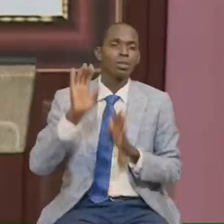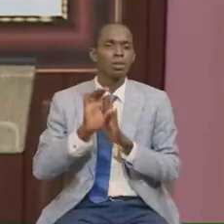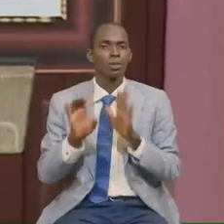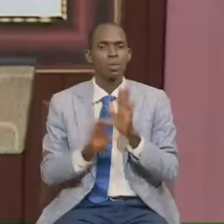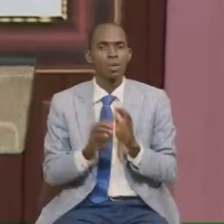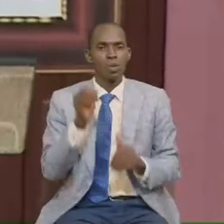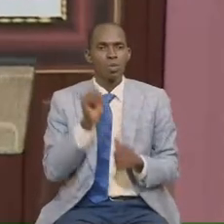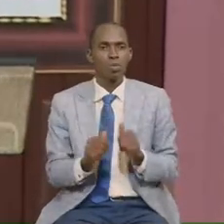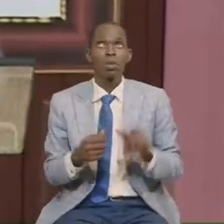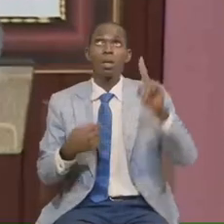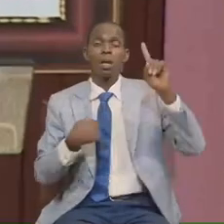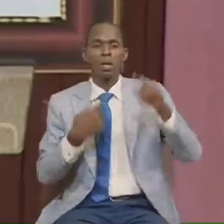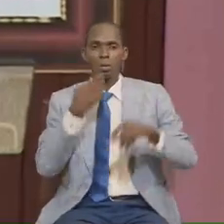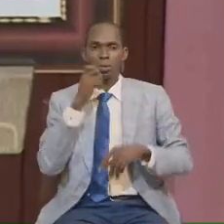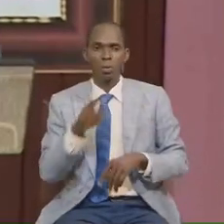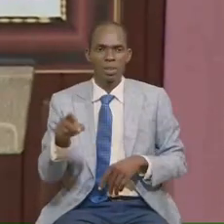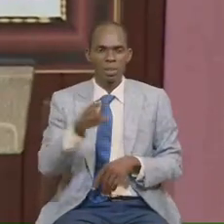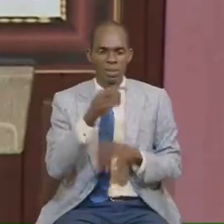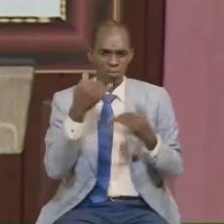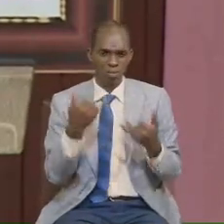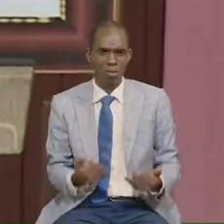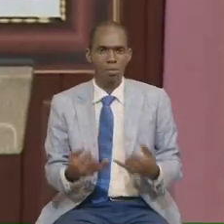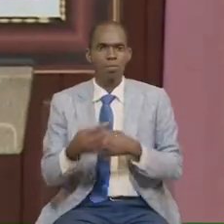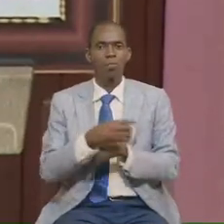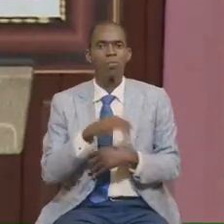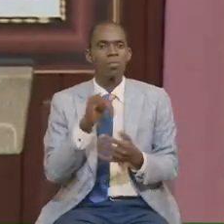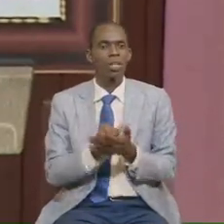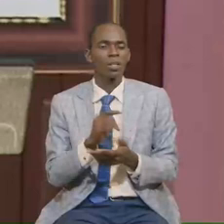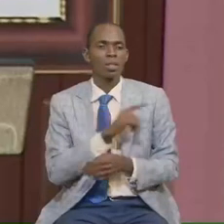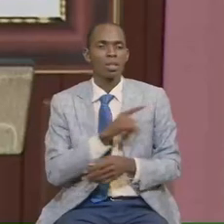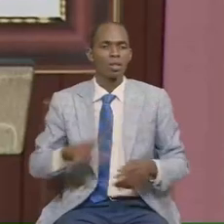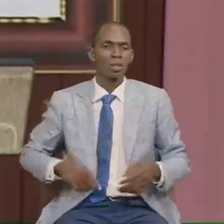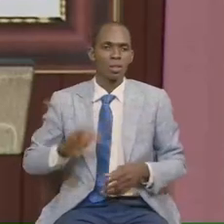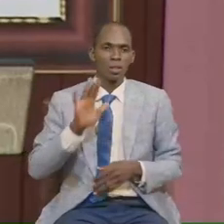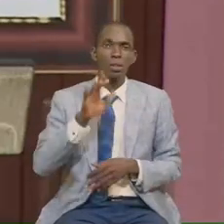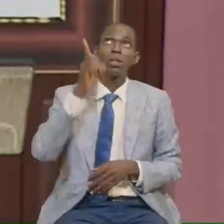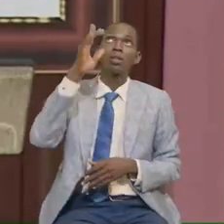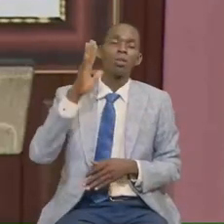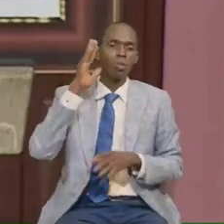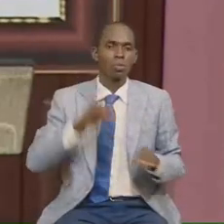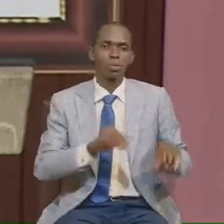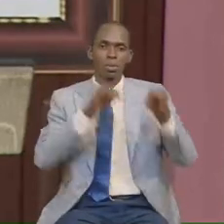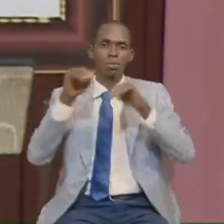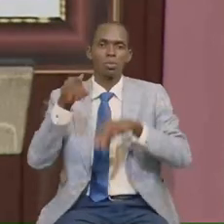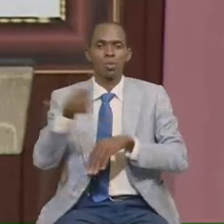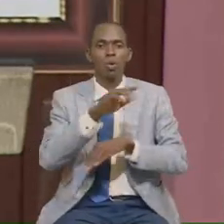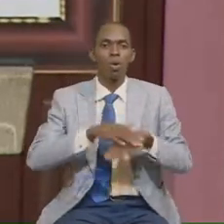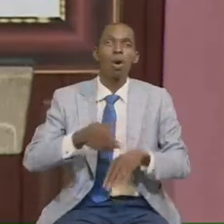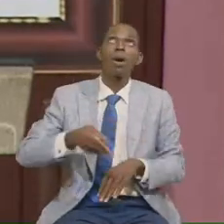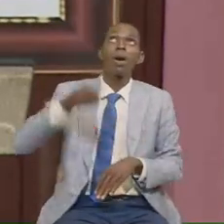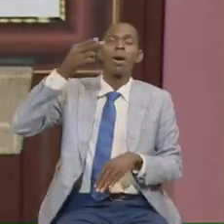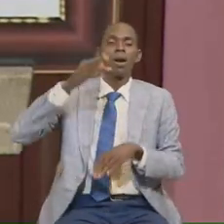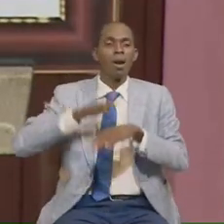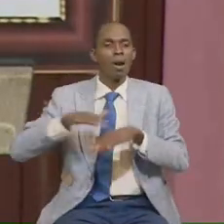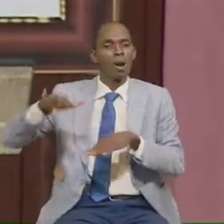prescris aujourd'hui, l'Éternel, ton Dieu, te donnera la supériorité sur toutes les nations de